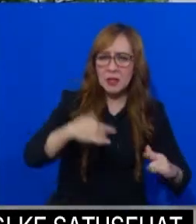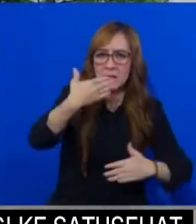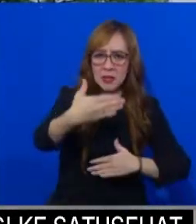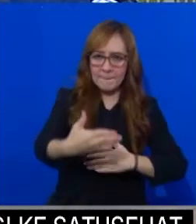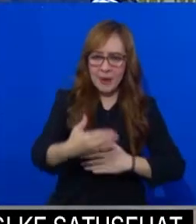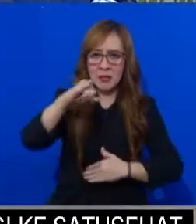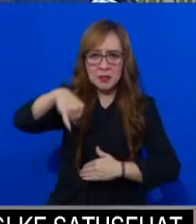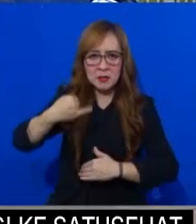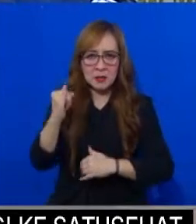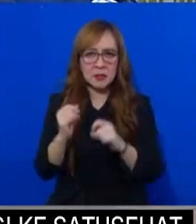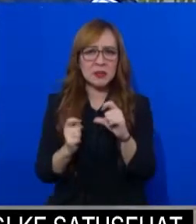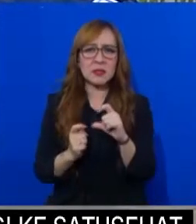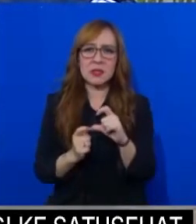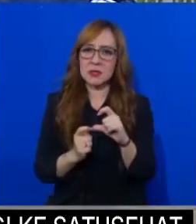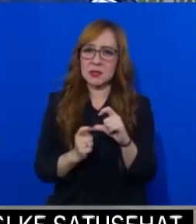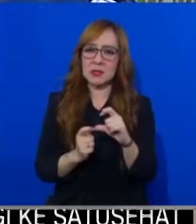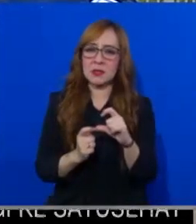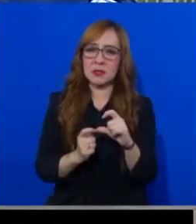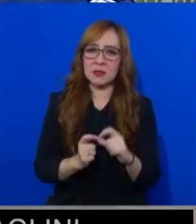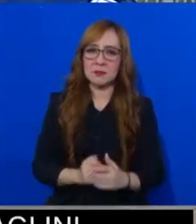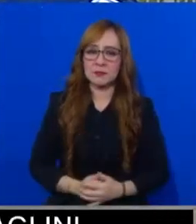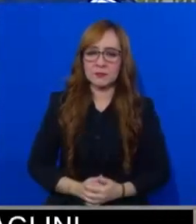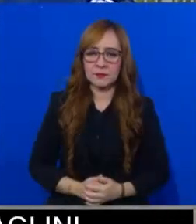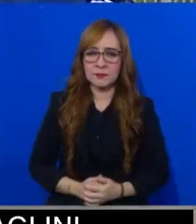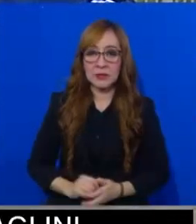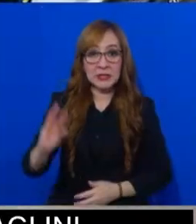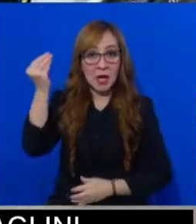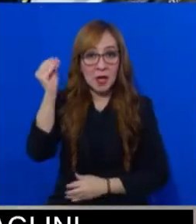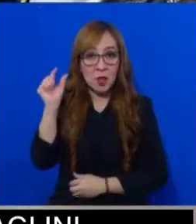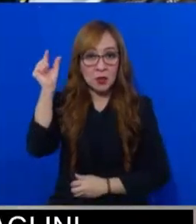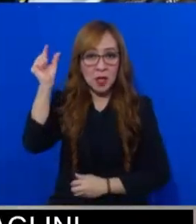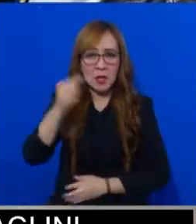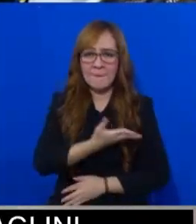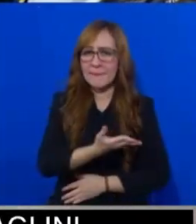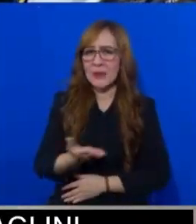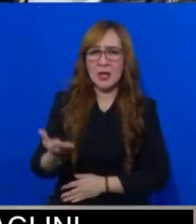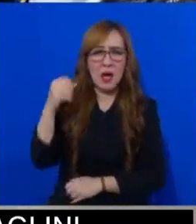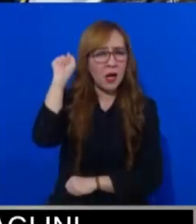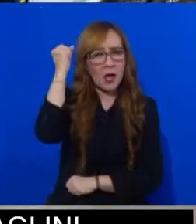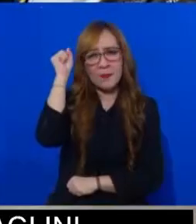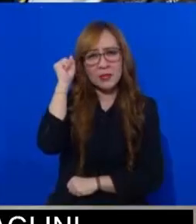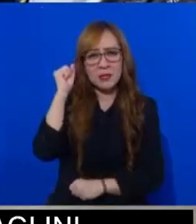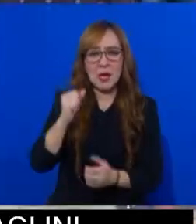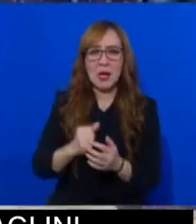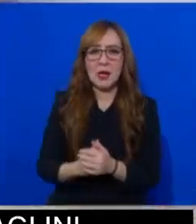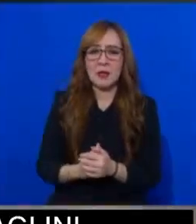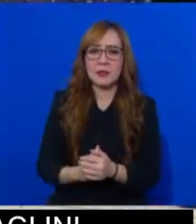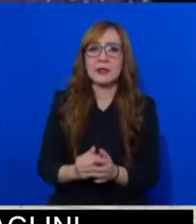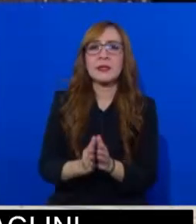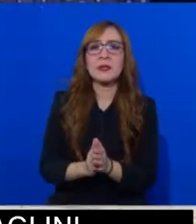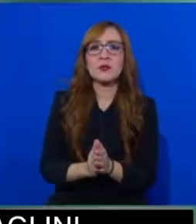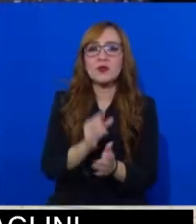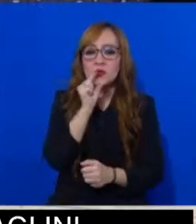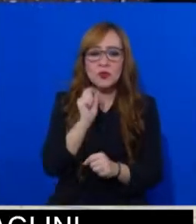Jakarta International Stadium Jakarta Utara. Mereka sudah tidak lagi memiliki uang untuk sewa